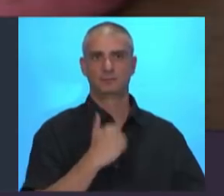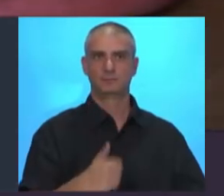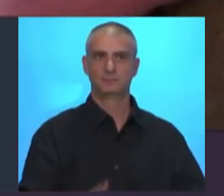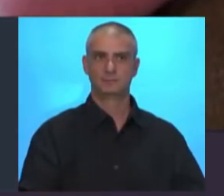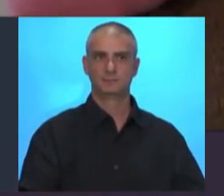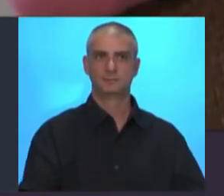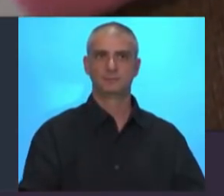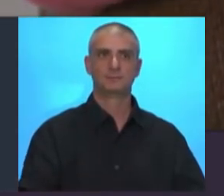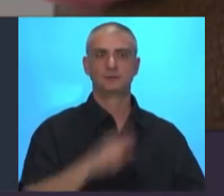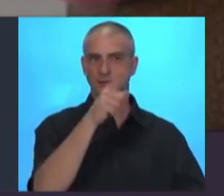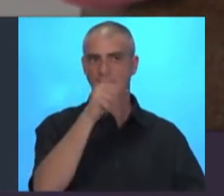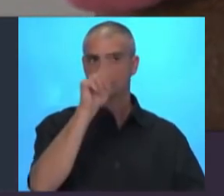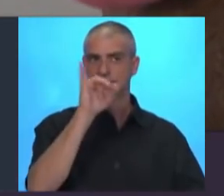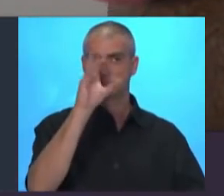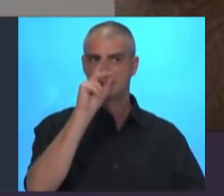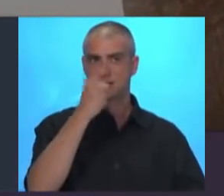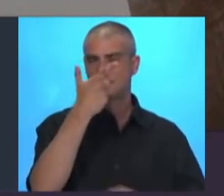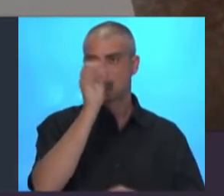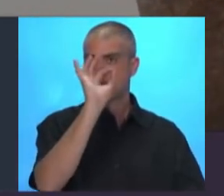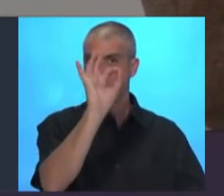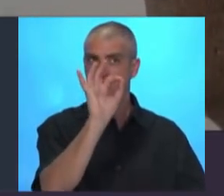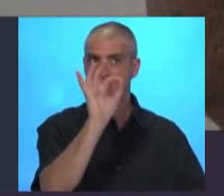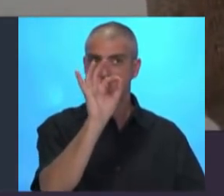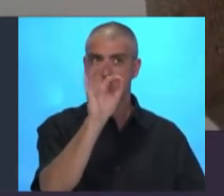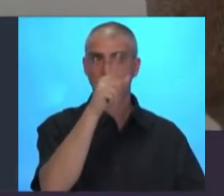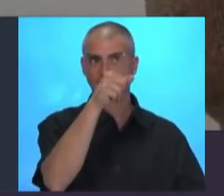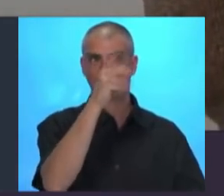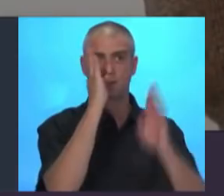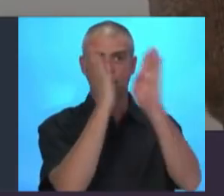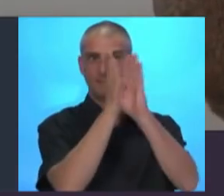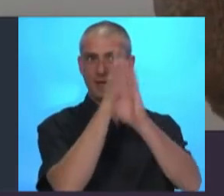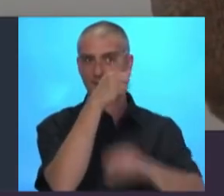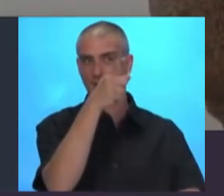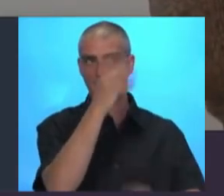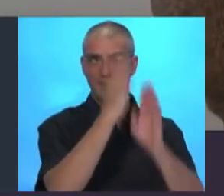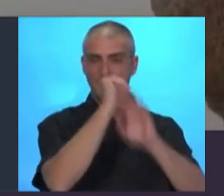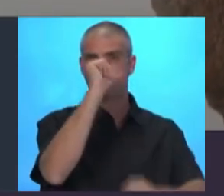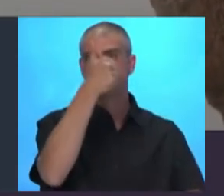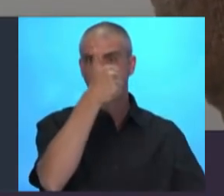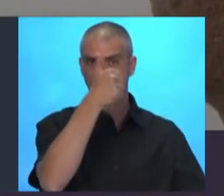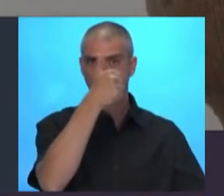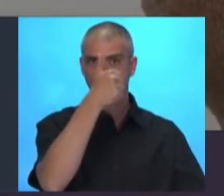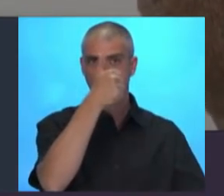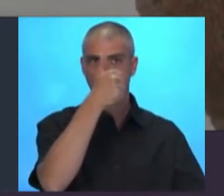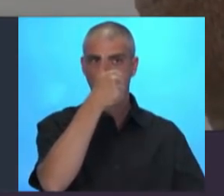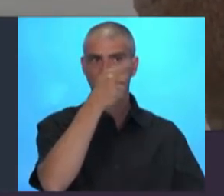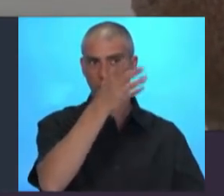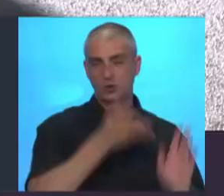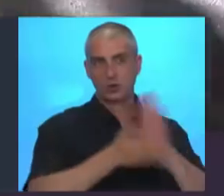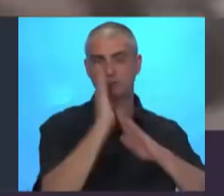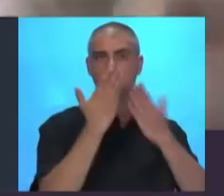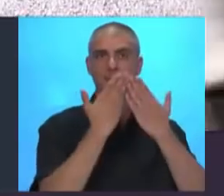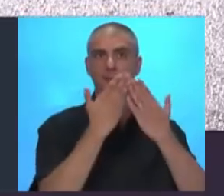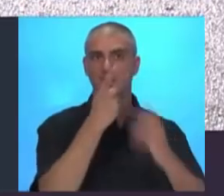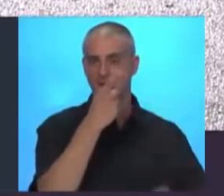זה בו זידן והאקדח שלו, זה המחבל, המחבל הראשון שיוצא מבית